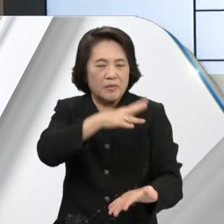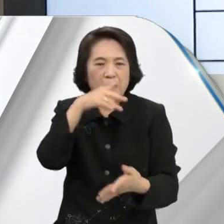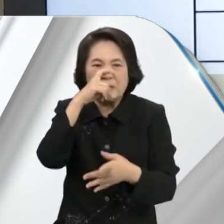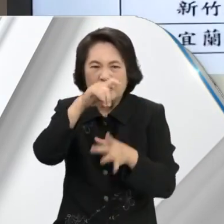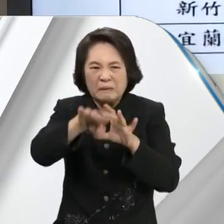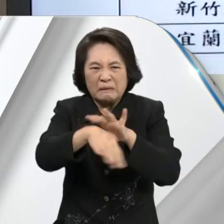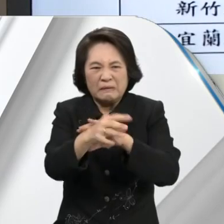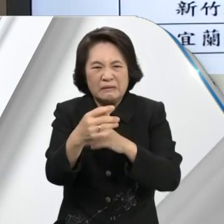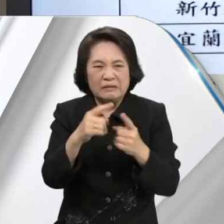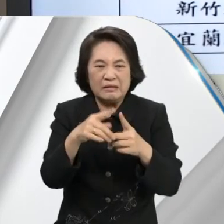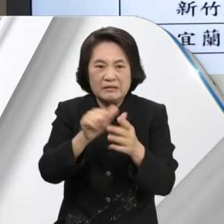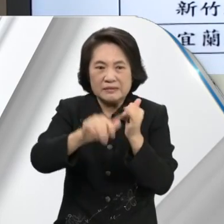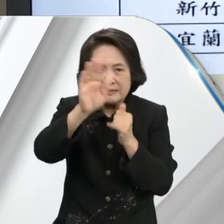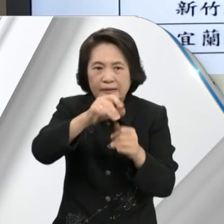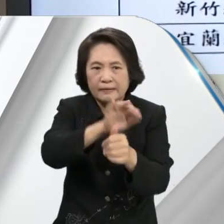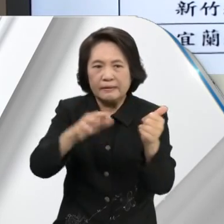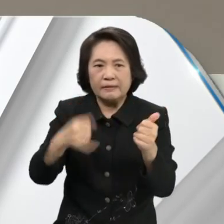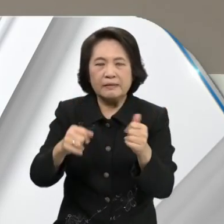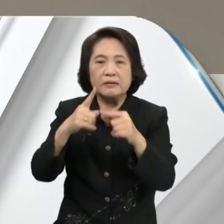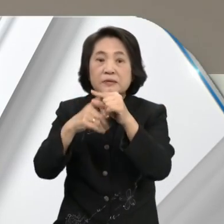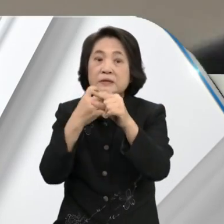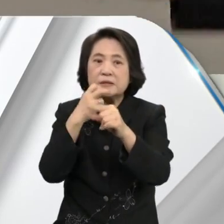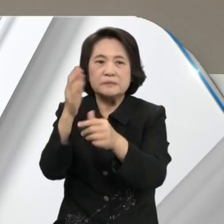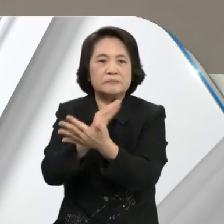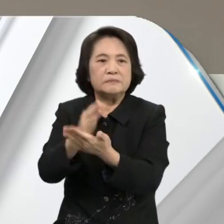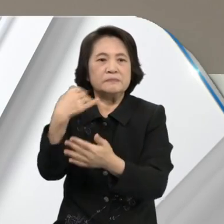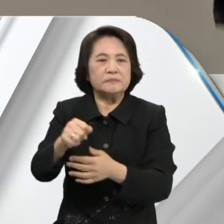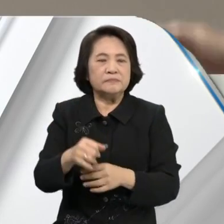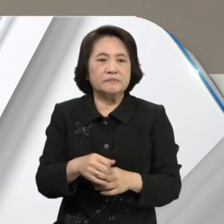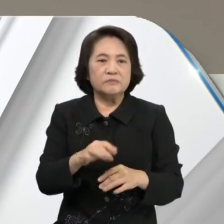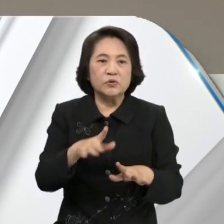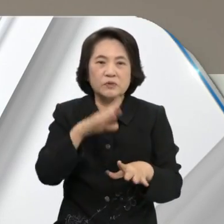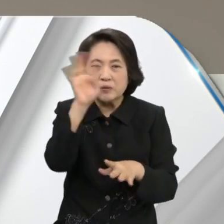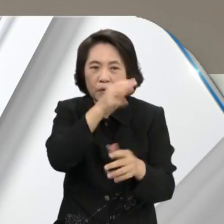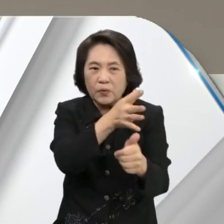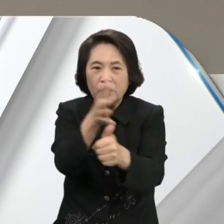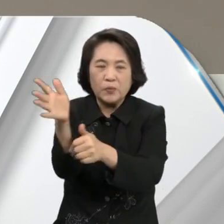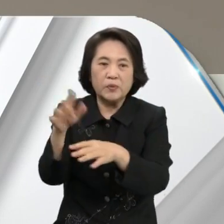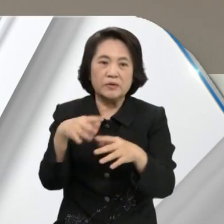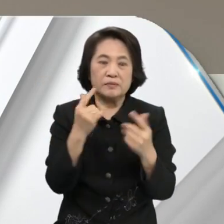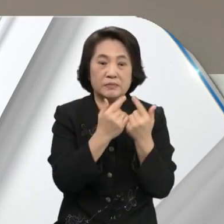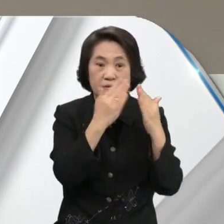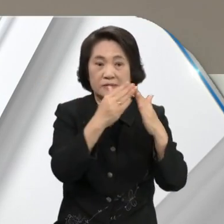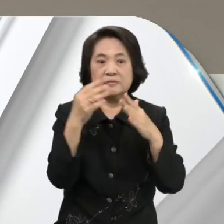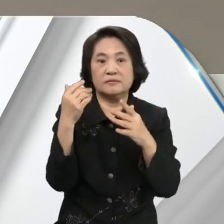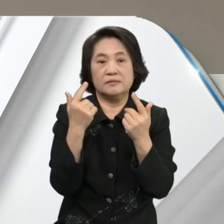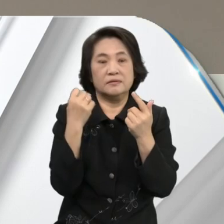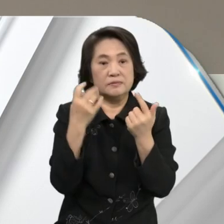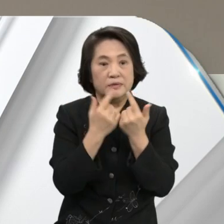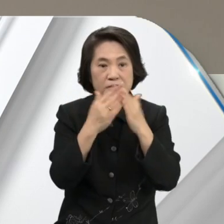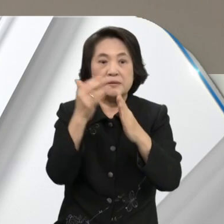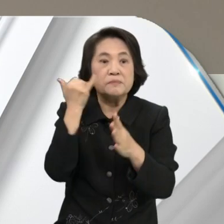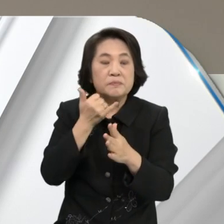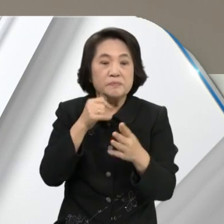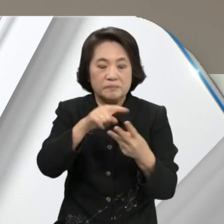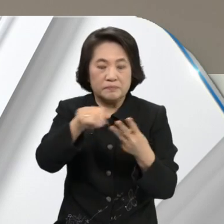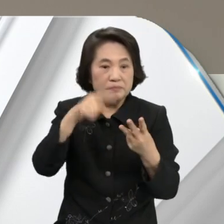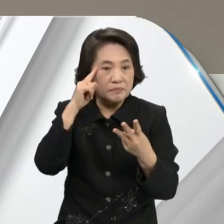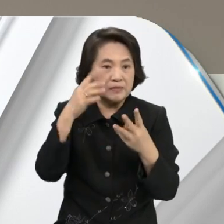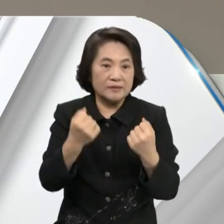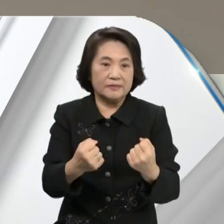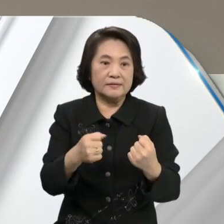气污染、讲生态，批评中央。 有一份民调调查出来，82%的北北基民众是不知道要在大台北地区